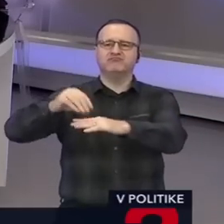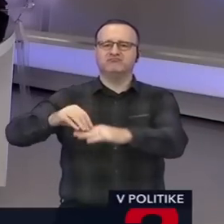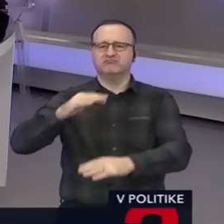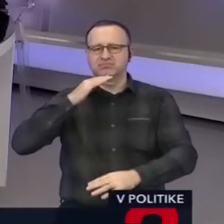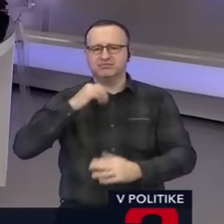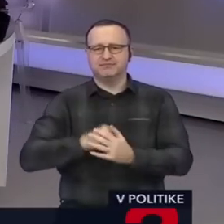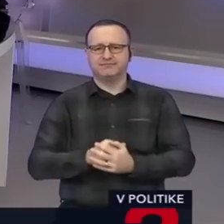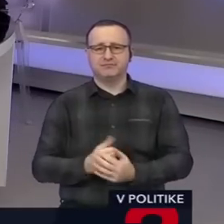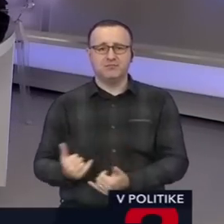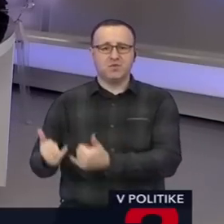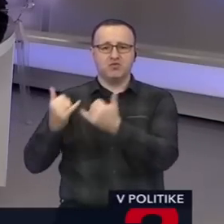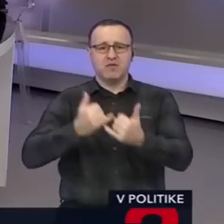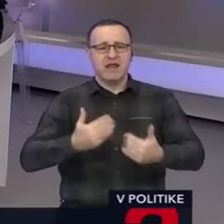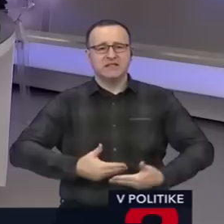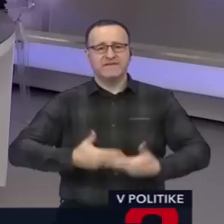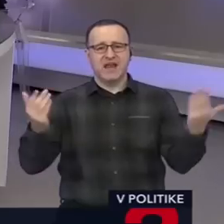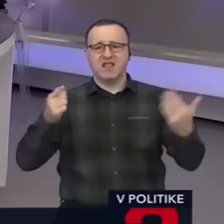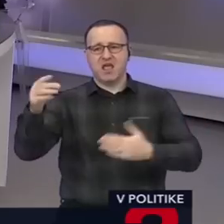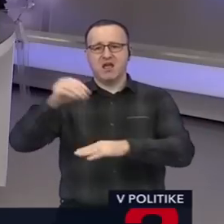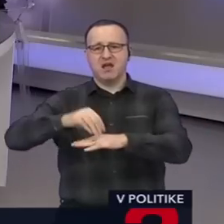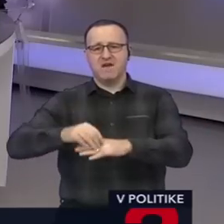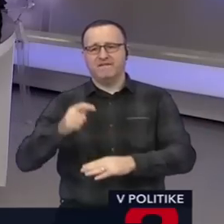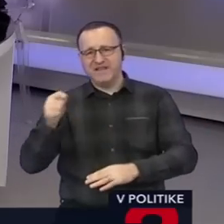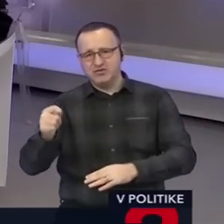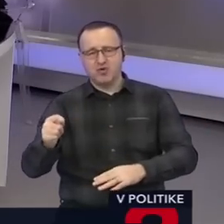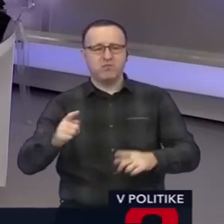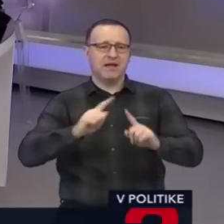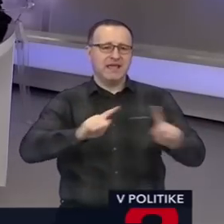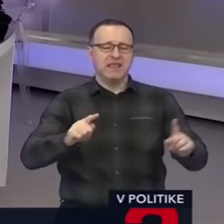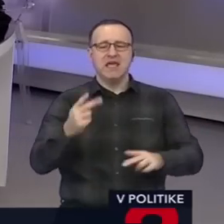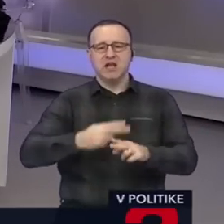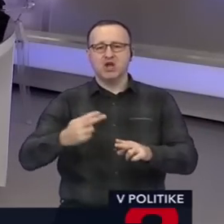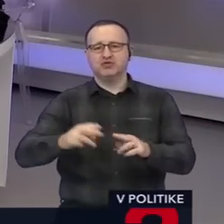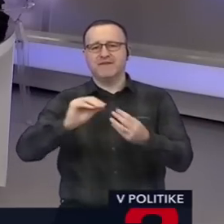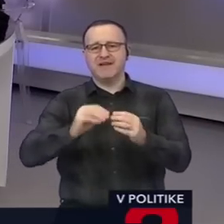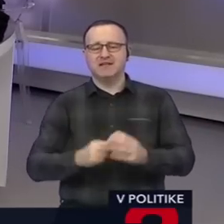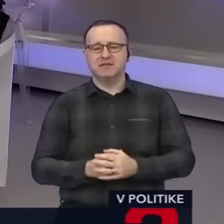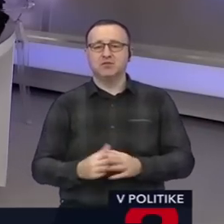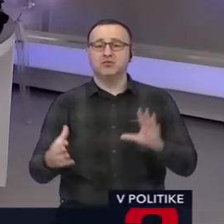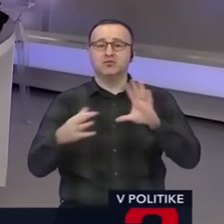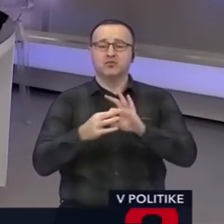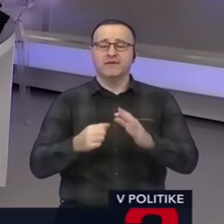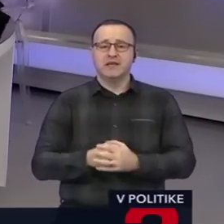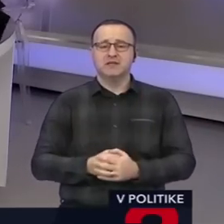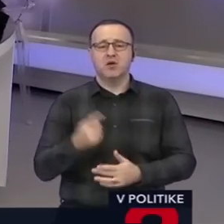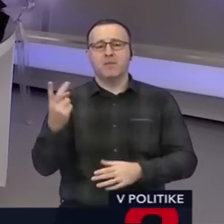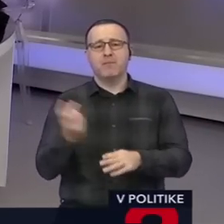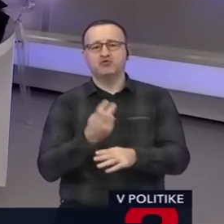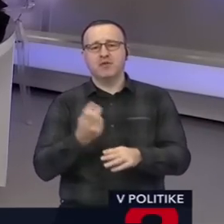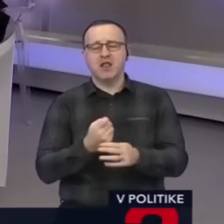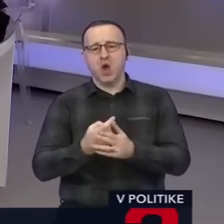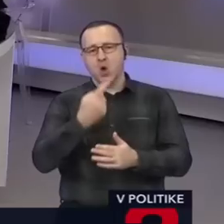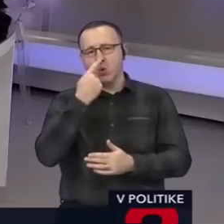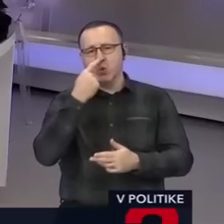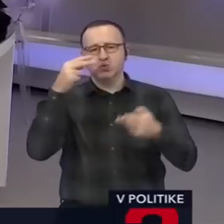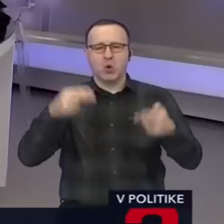Doteraz, keď ho vyzýval verejne Robert Fico alebo kdokoľvek podobný, aby riešil veci týkajúce sa údajného poškodenia ruských hrobov,